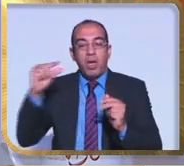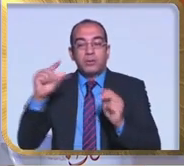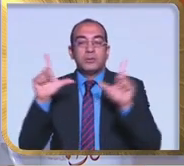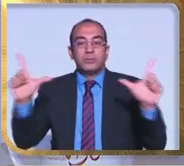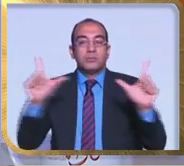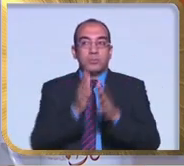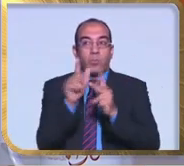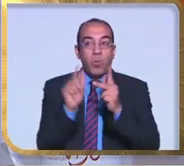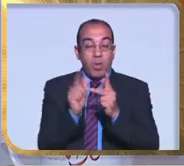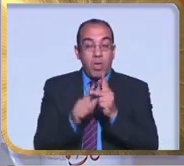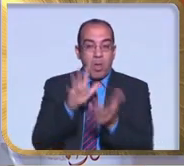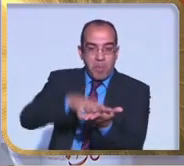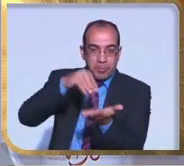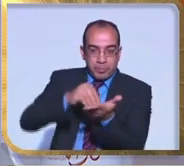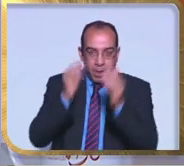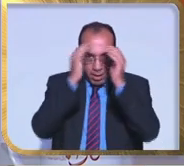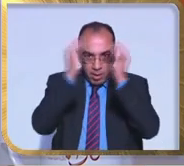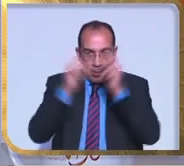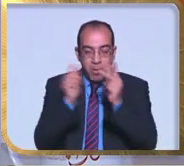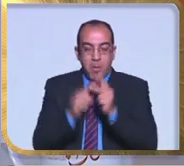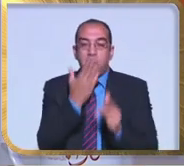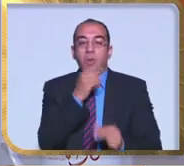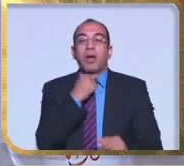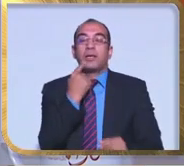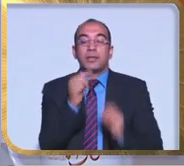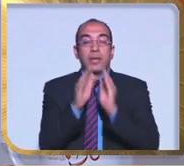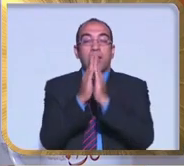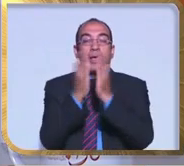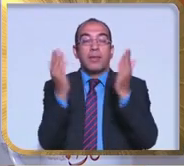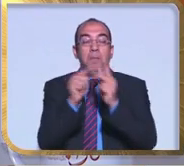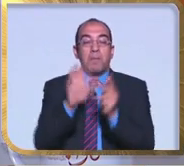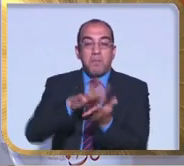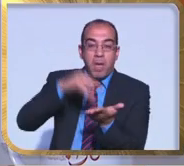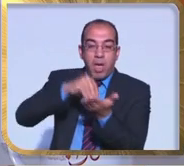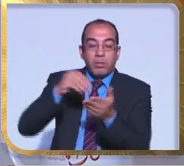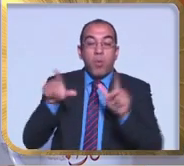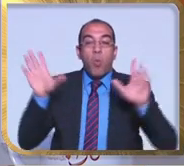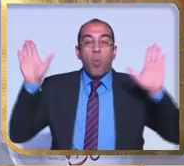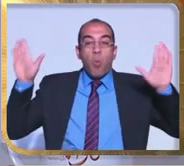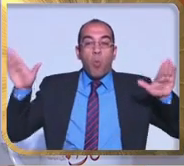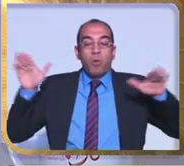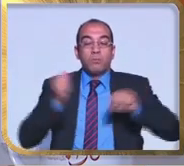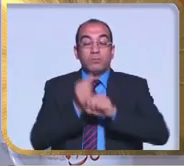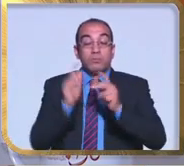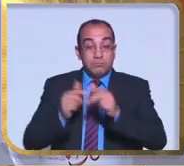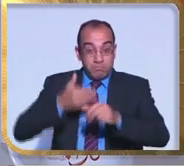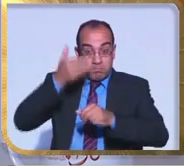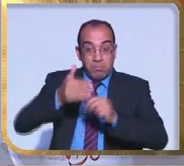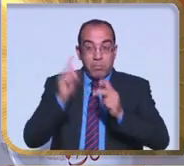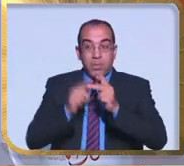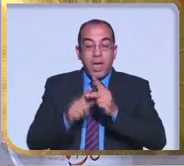الصحيح. فابتدأ الإمام البخاري بكتاب بدء الوحي، وأتى